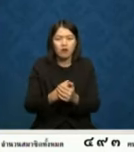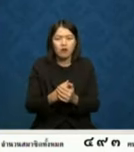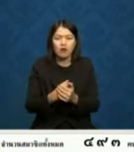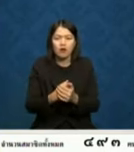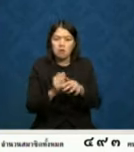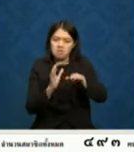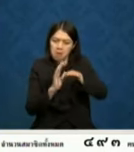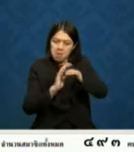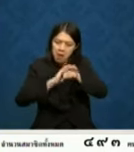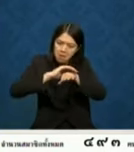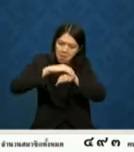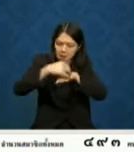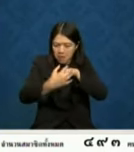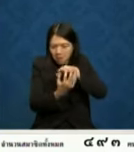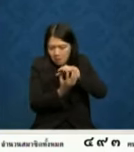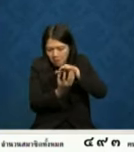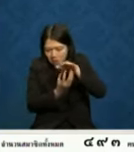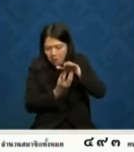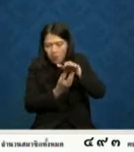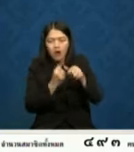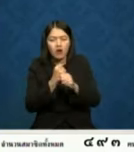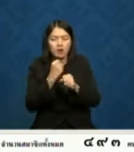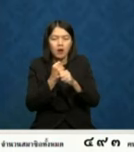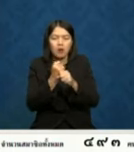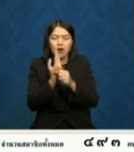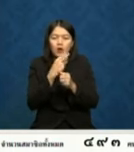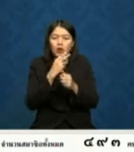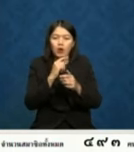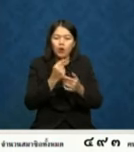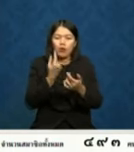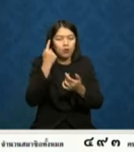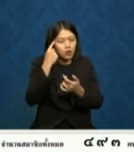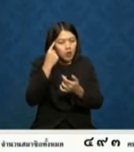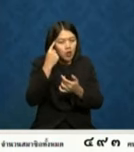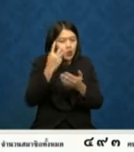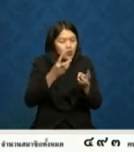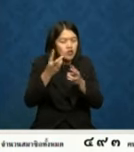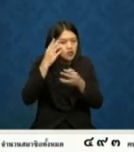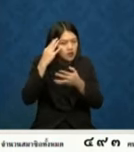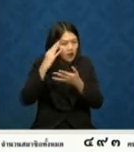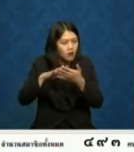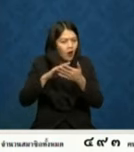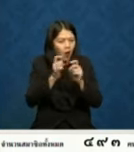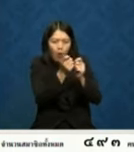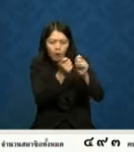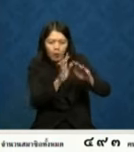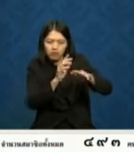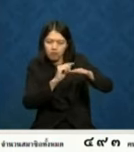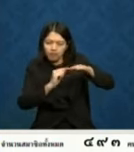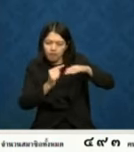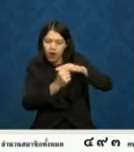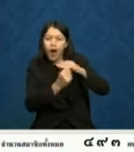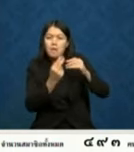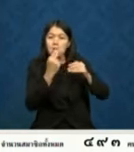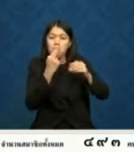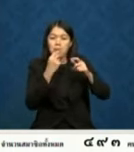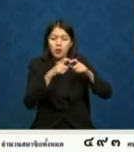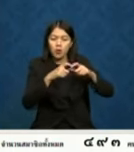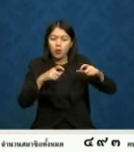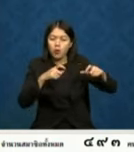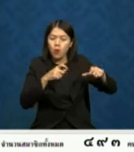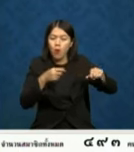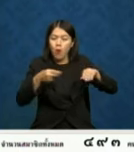ประกอบและไล่ไปถึงเรื่องของการที่เราจะต้องมีกลไกในการ Recycleแบตเตอรี่เพื่อให้เอา Raw